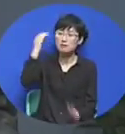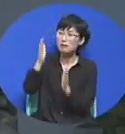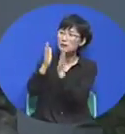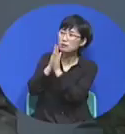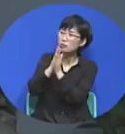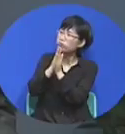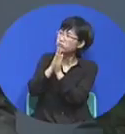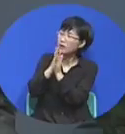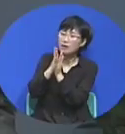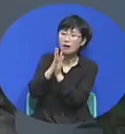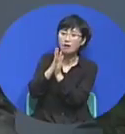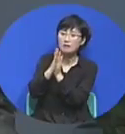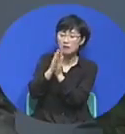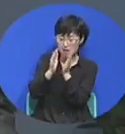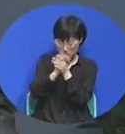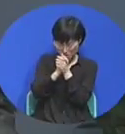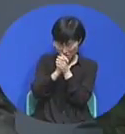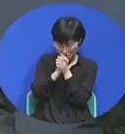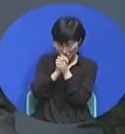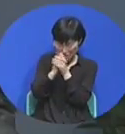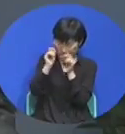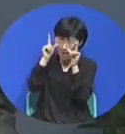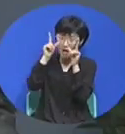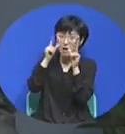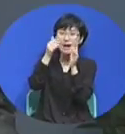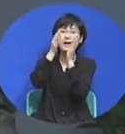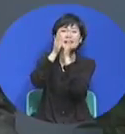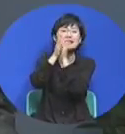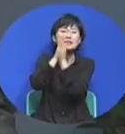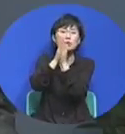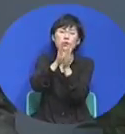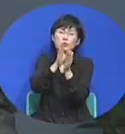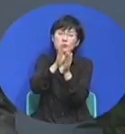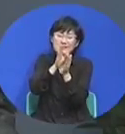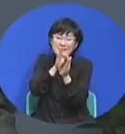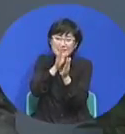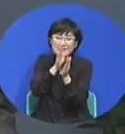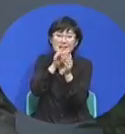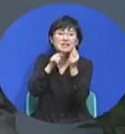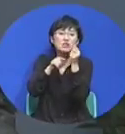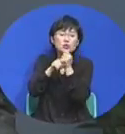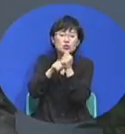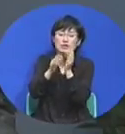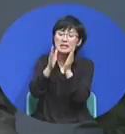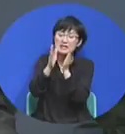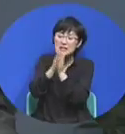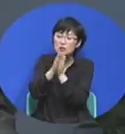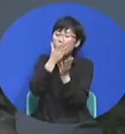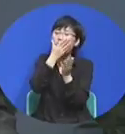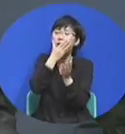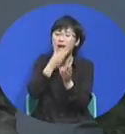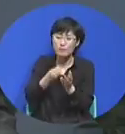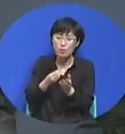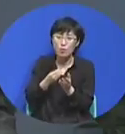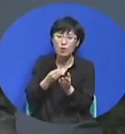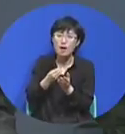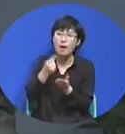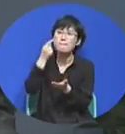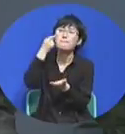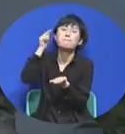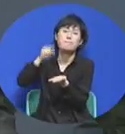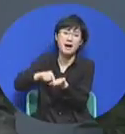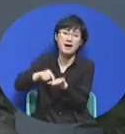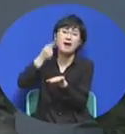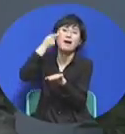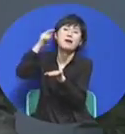기도의 행복을 찾아냈습니다. One day I discovered the reality, the mystery of prayer and the happiness found within prayer. 사실상 그때부터 응답 왔어요.